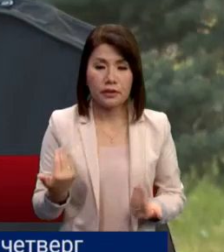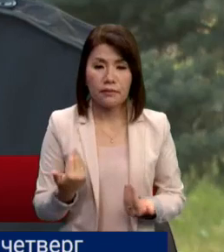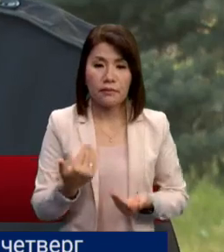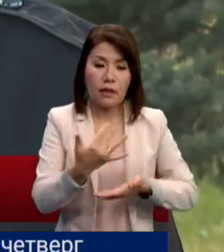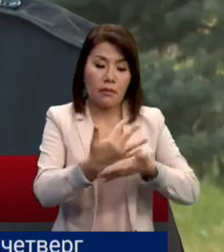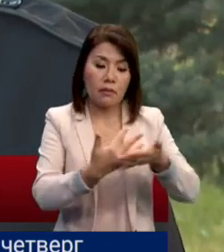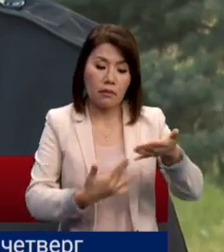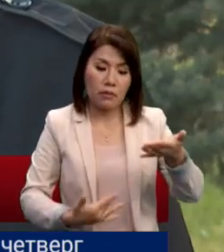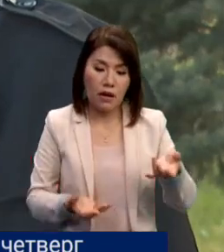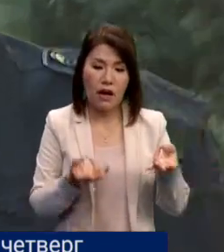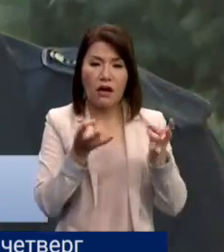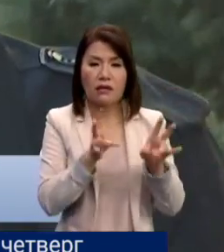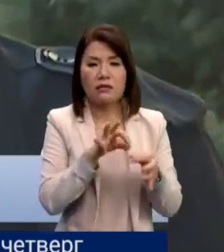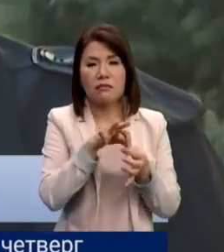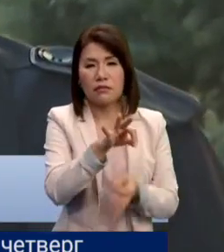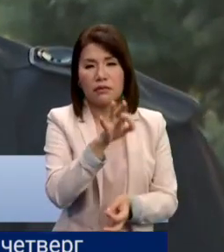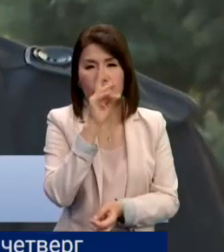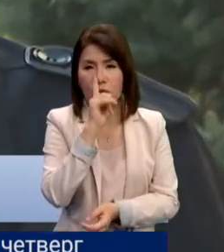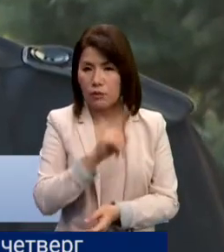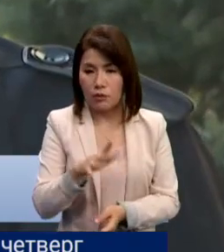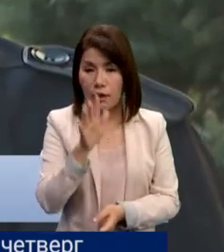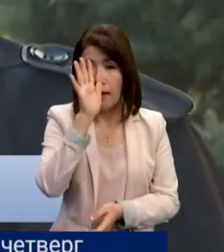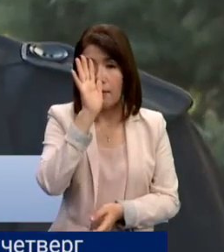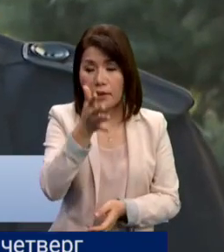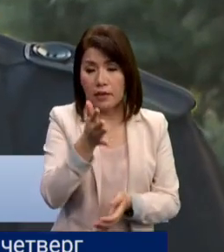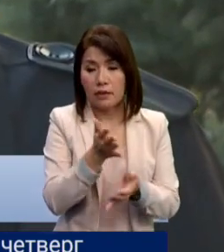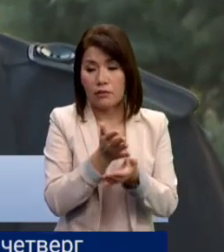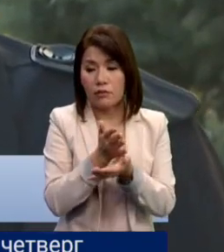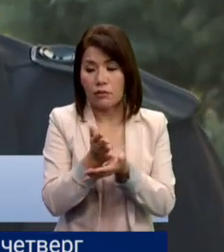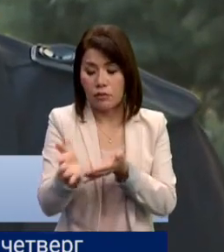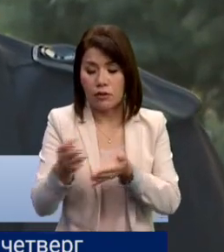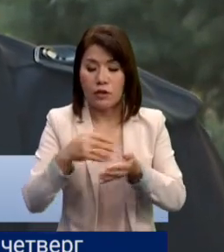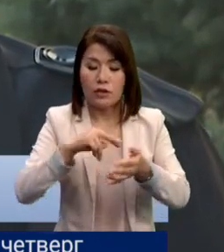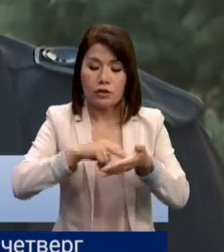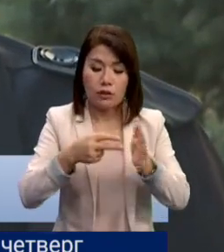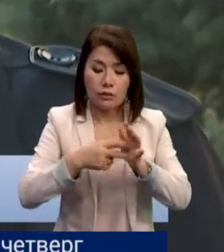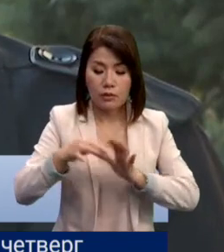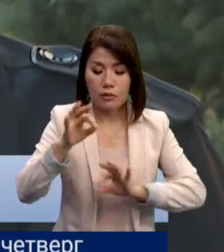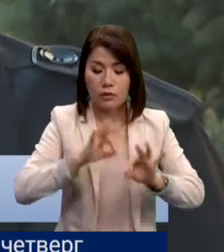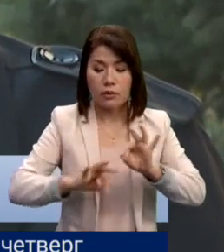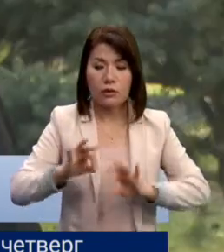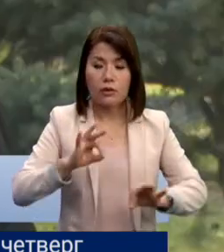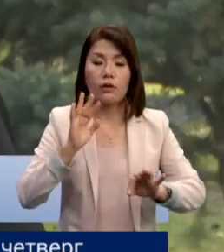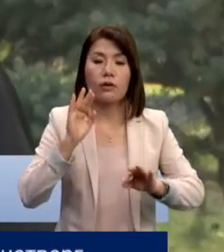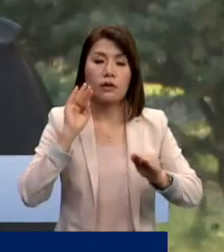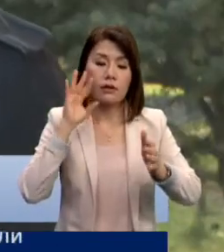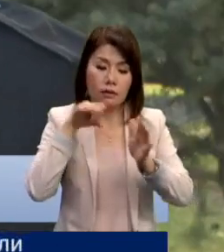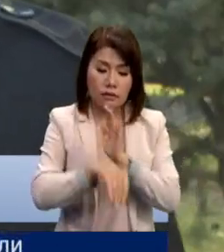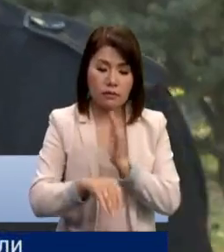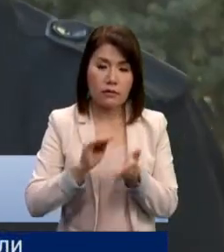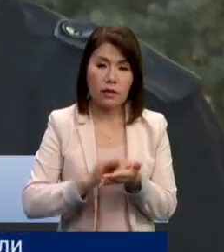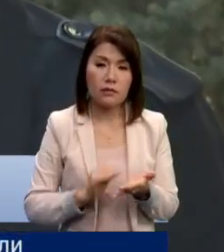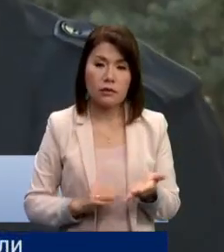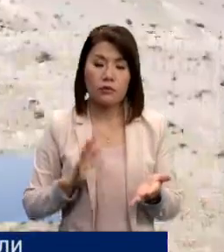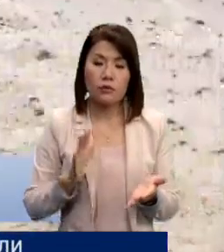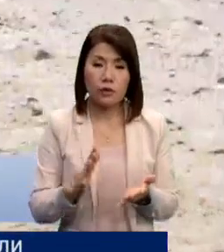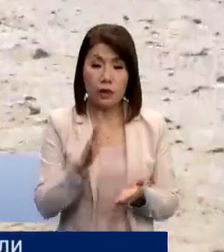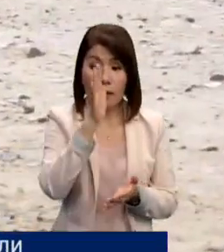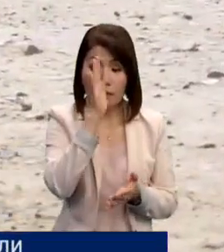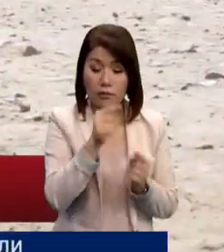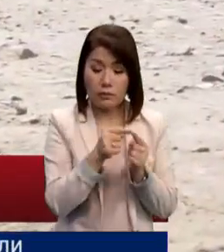тізімде жоқ деп қалдырып кетпейміз. 5 жылдық жоспар жасап отырмыз. Осы 5 жылдық жоспардың ішіне енгіземіз. Қазір 5 жылдың ішінде